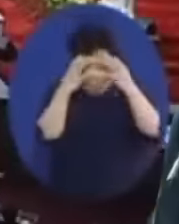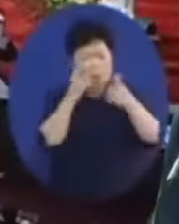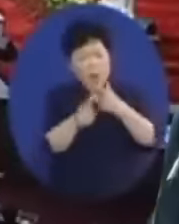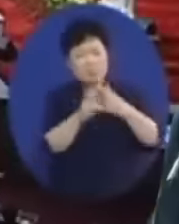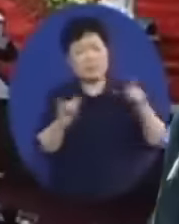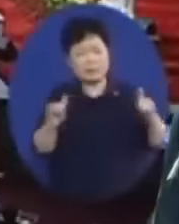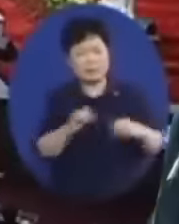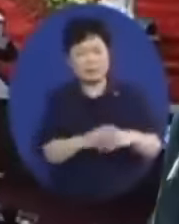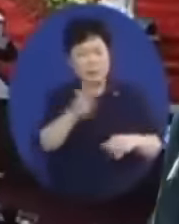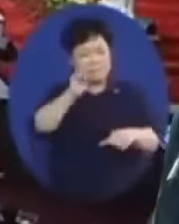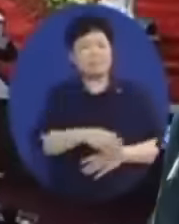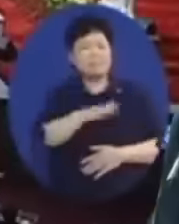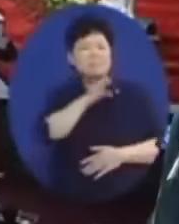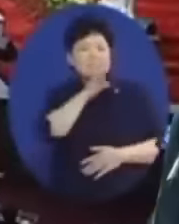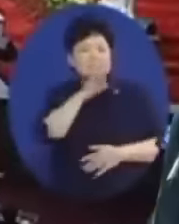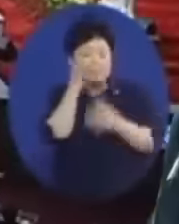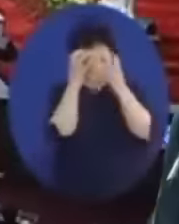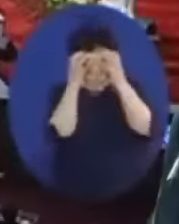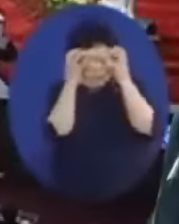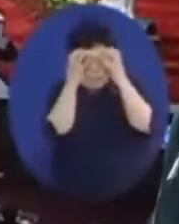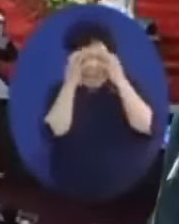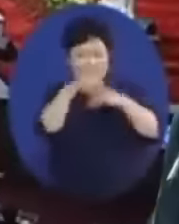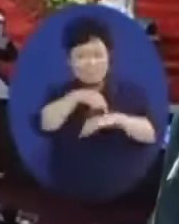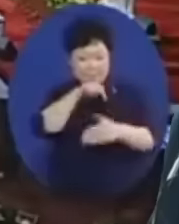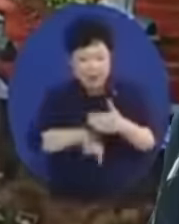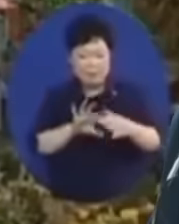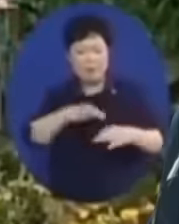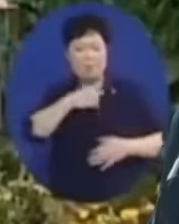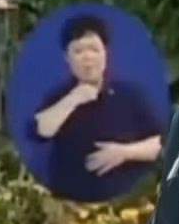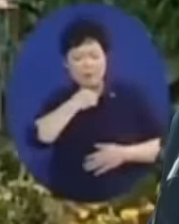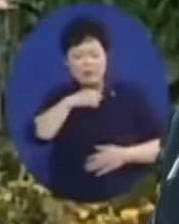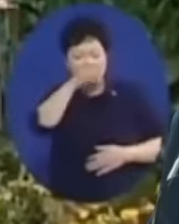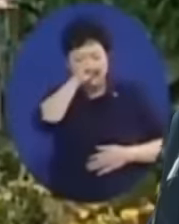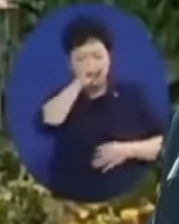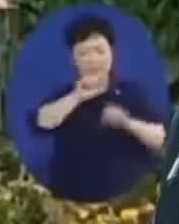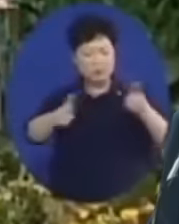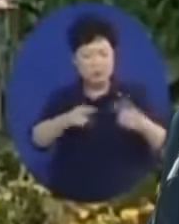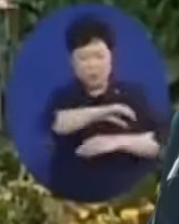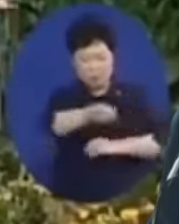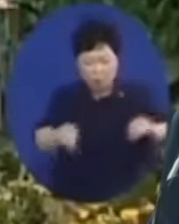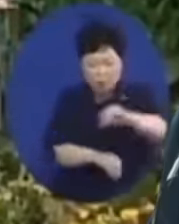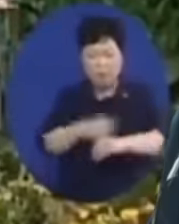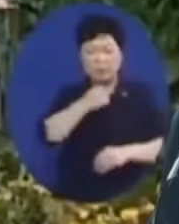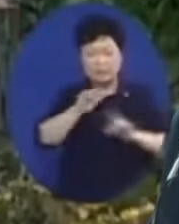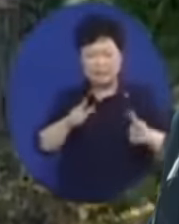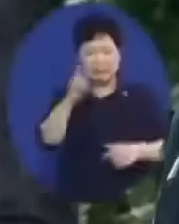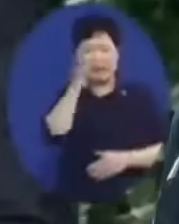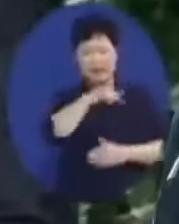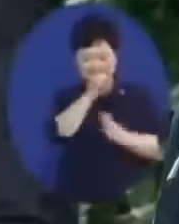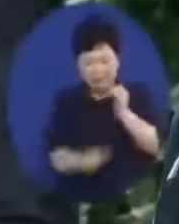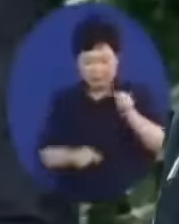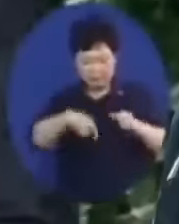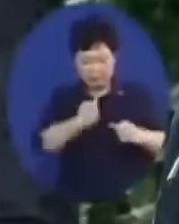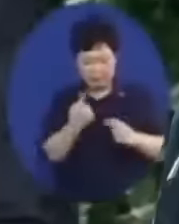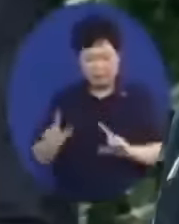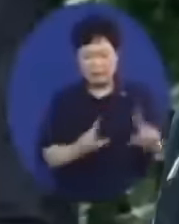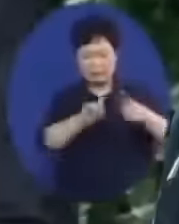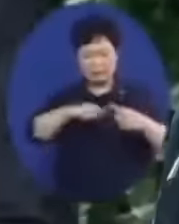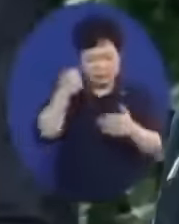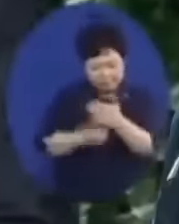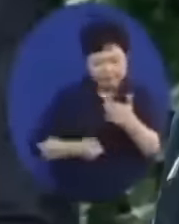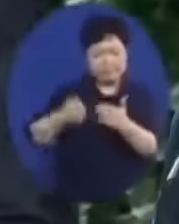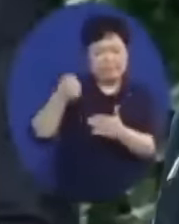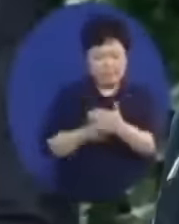사람이로다라고 바울이 고통한 것도 마음으로 원하는 선은 하지 않고 오히려 원치 않는 악에 빠지는 자신의 삶을